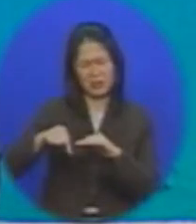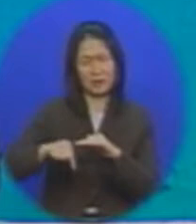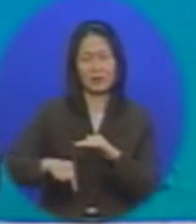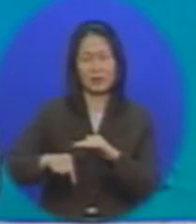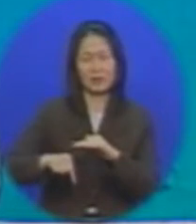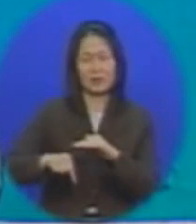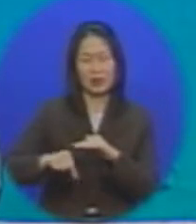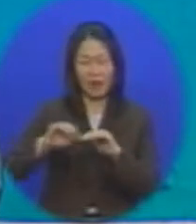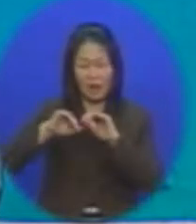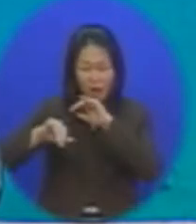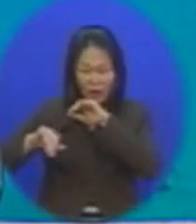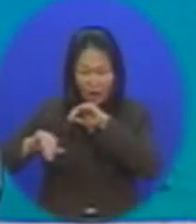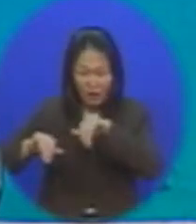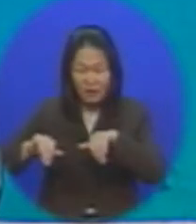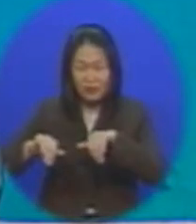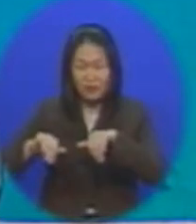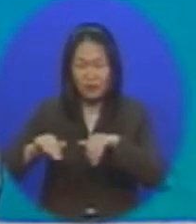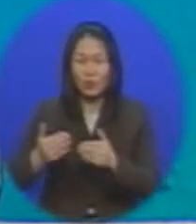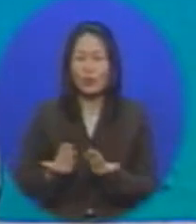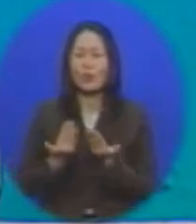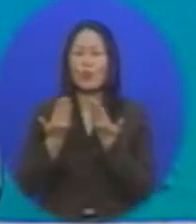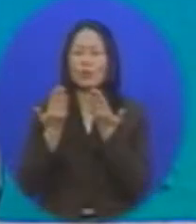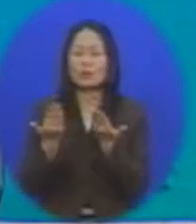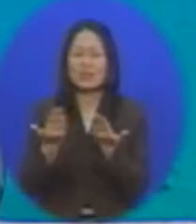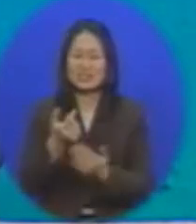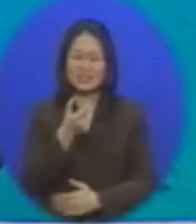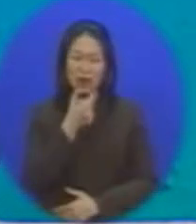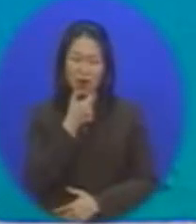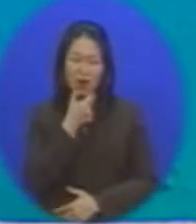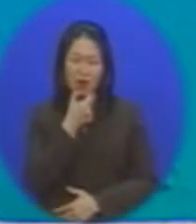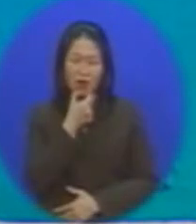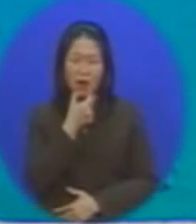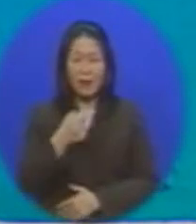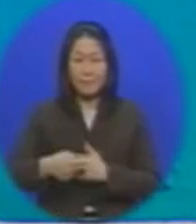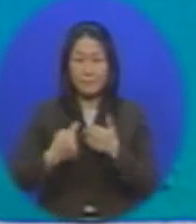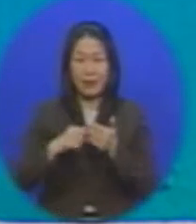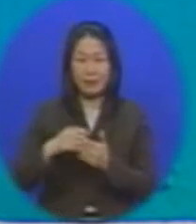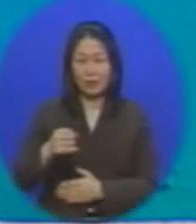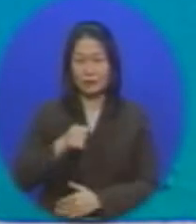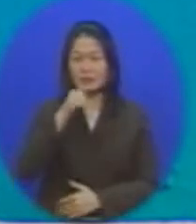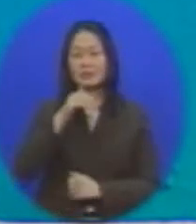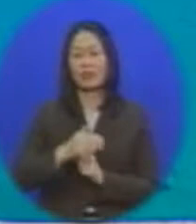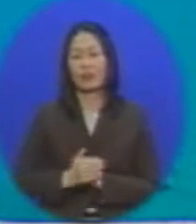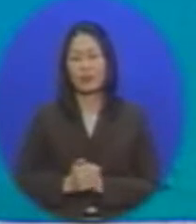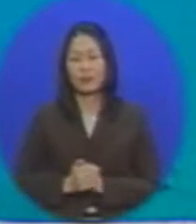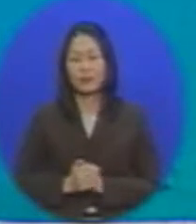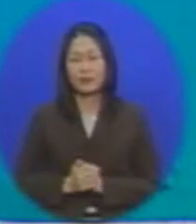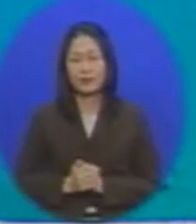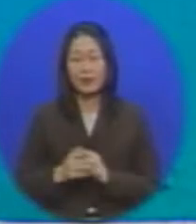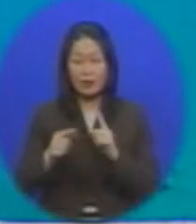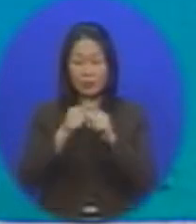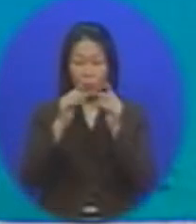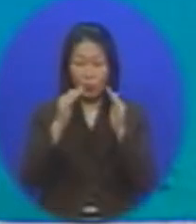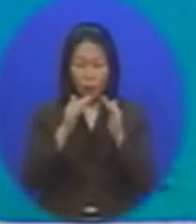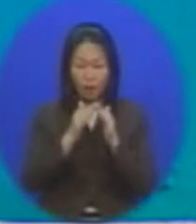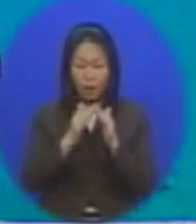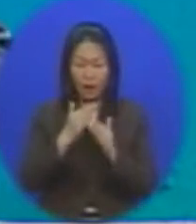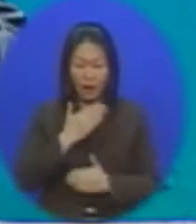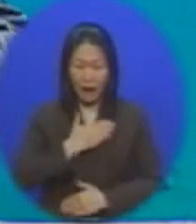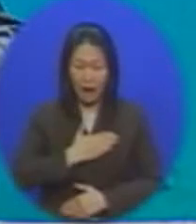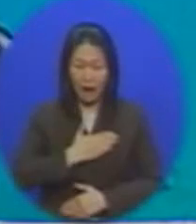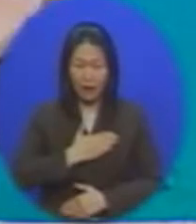관여하고 봉사하고 하는 것을 싫어 이런 마음을 가지고 있는 거죠 교회를 알고 나면